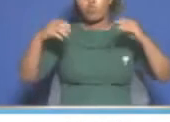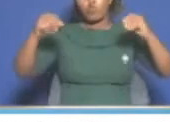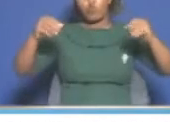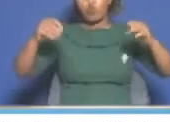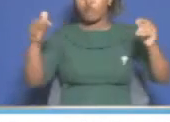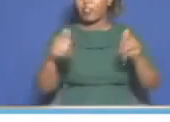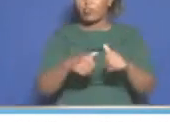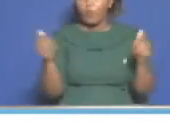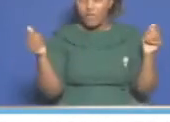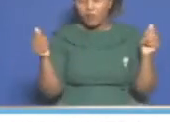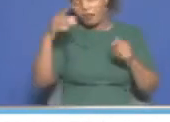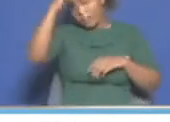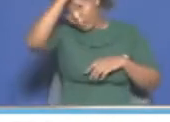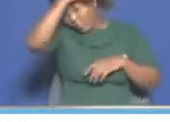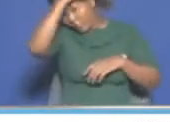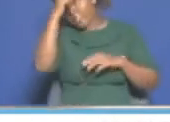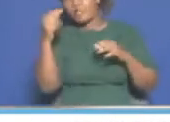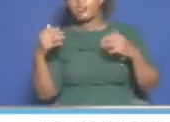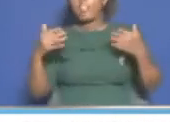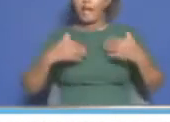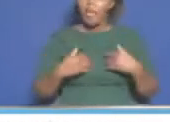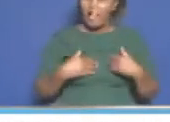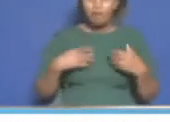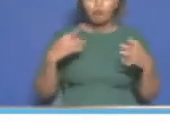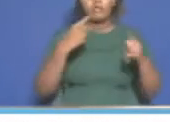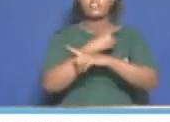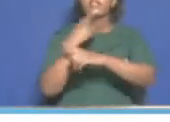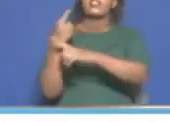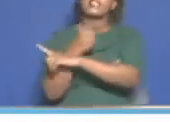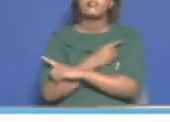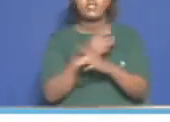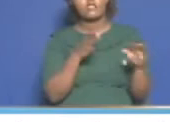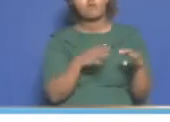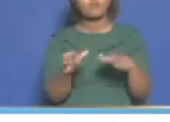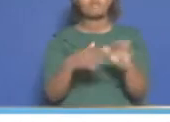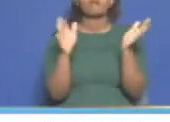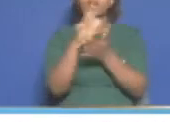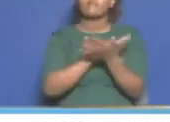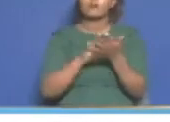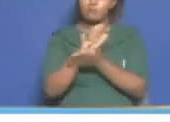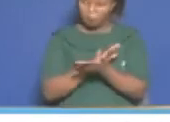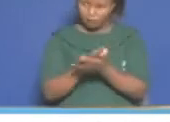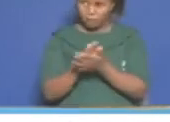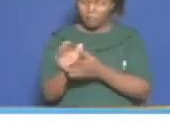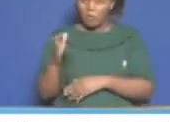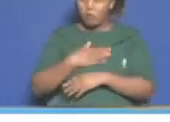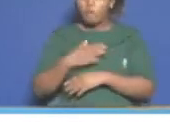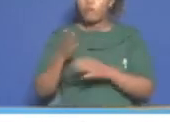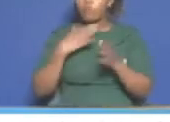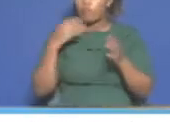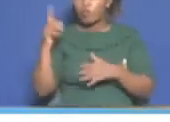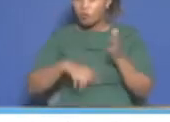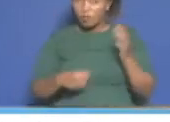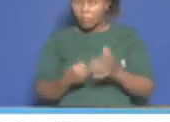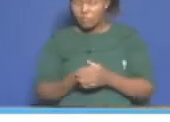wana shahada katika vitengo ama katika nafasi tofauti, ningependa ni nafasi ambayo